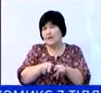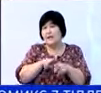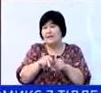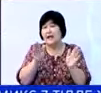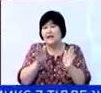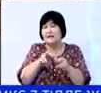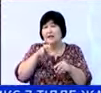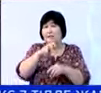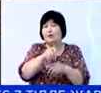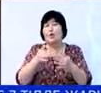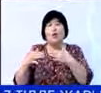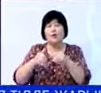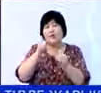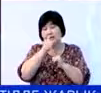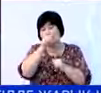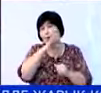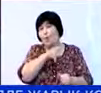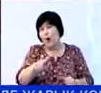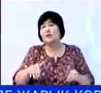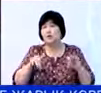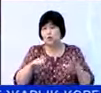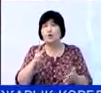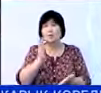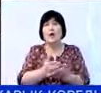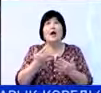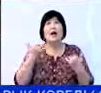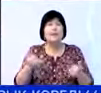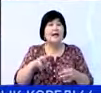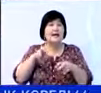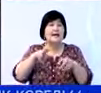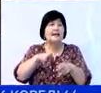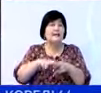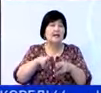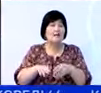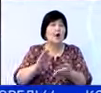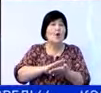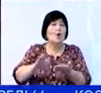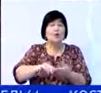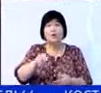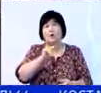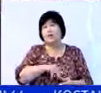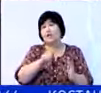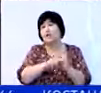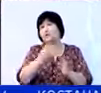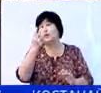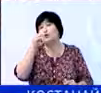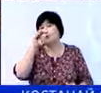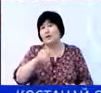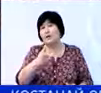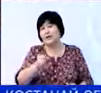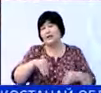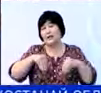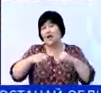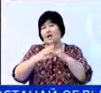мұрттылар отрядымен күрес жыл сайын уақытылы жүргізіліп тұрады. Биыл зиянкестерге қарсы өңдеу жұмыстары 73 мың гектарға жуық